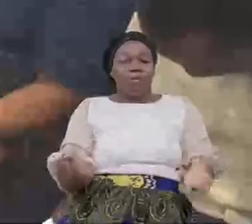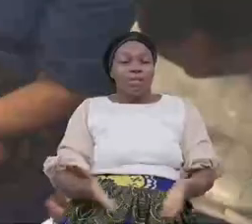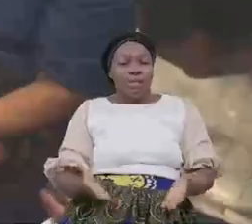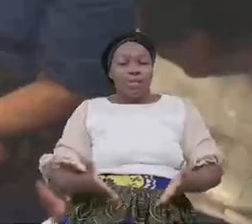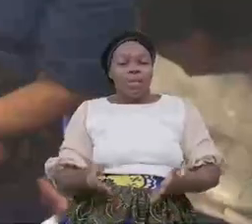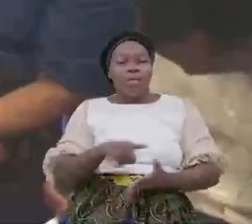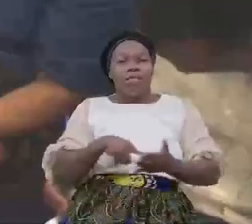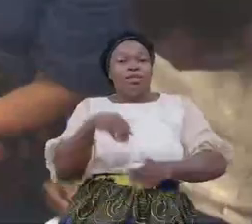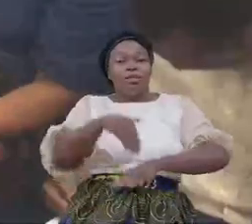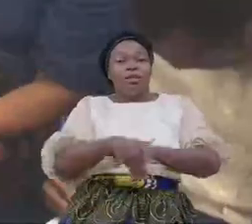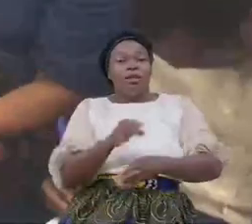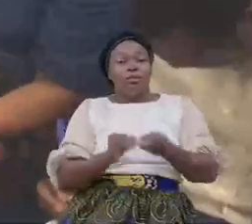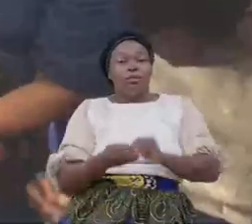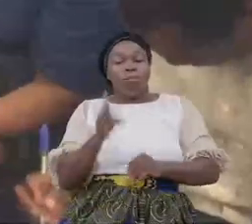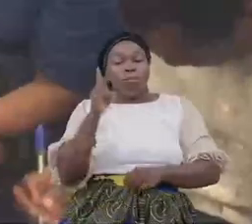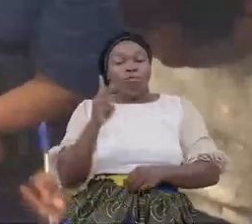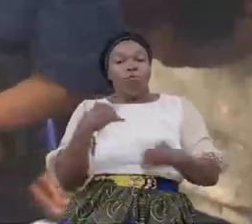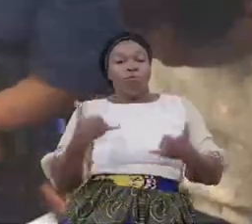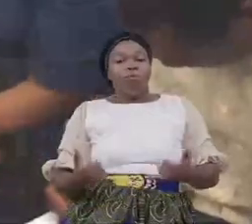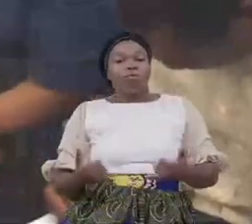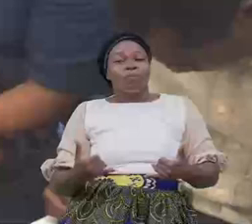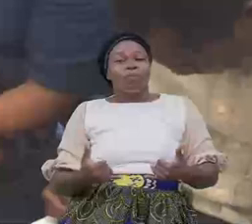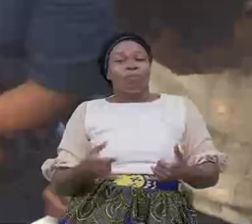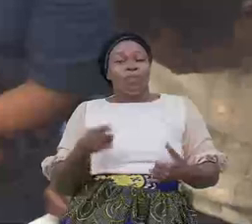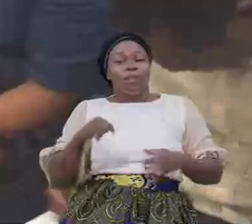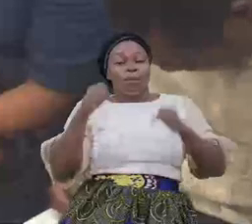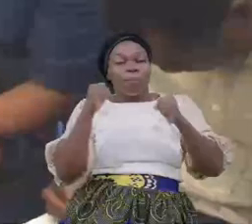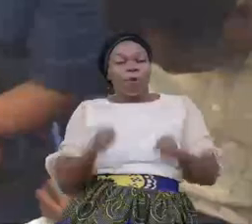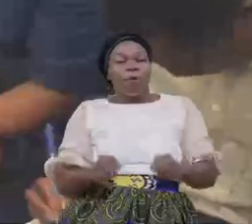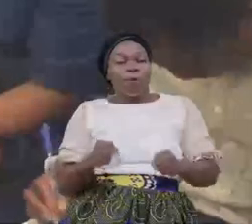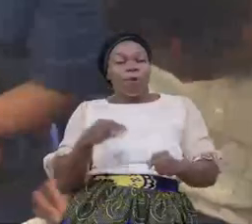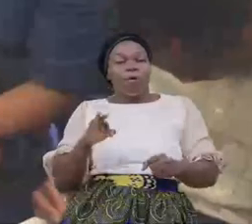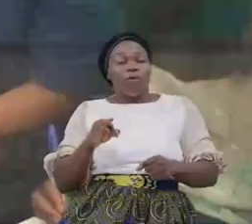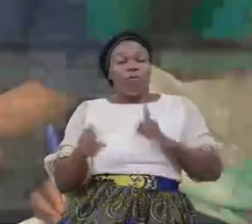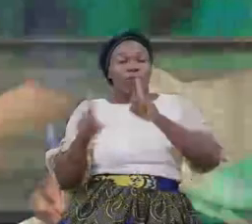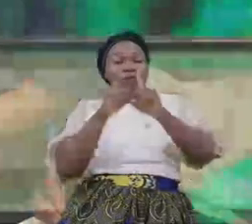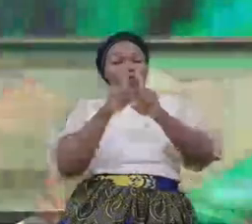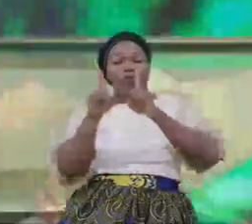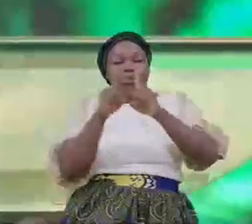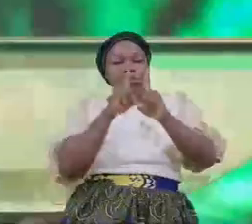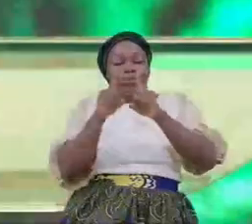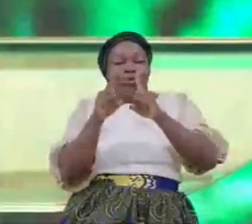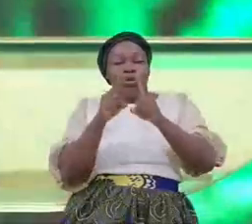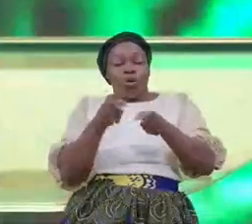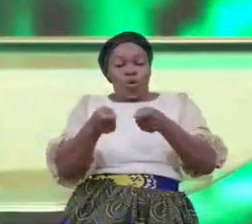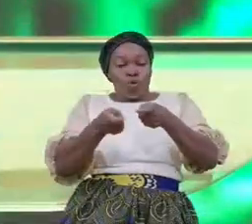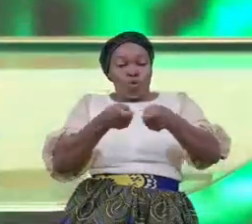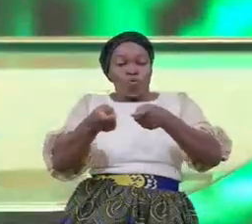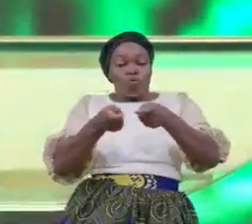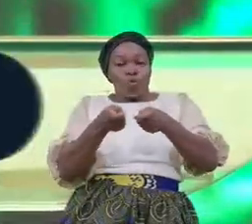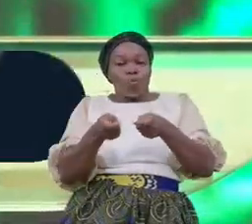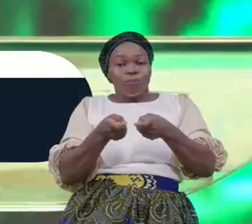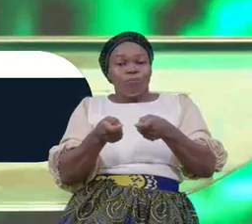Voyons le deuxième point, le pouvoir du contrôle de la parole. le pouvoir du contrôle de